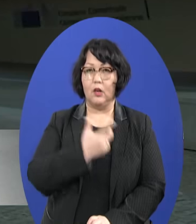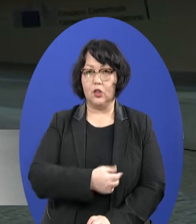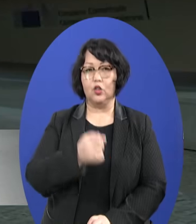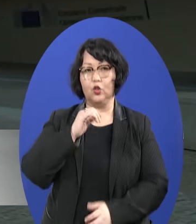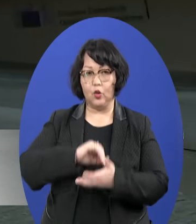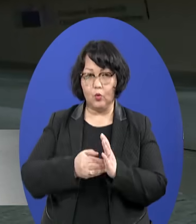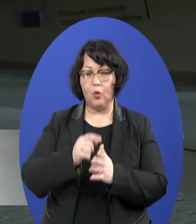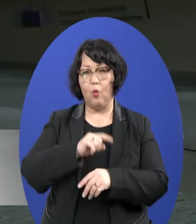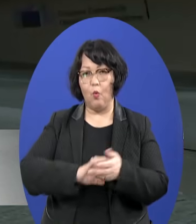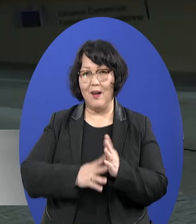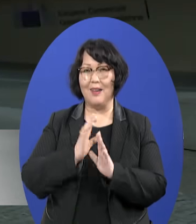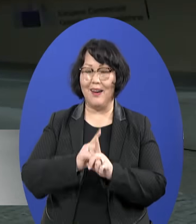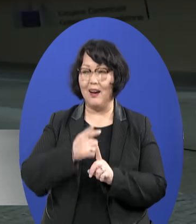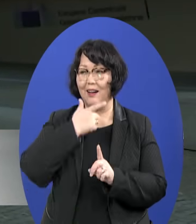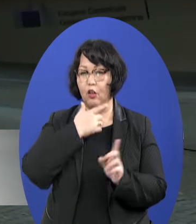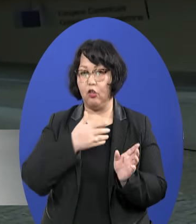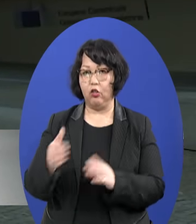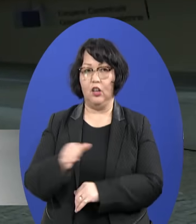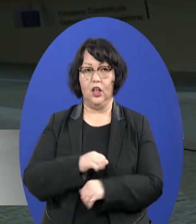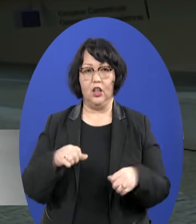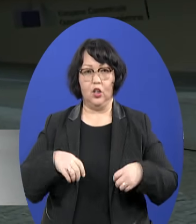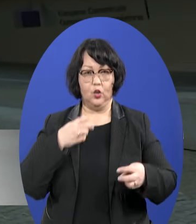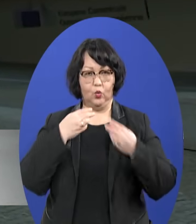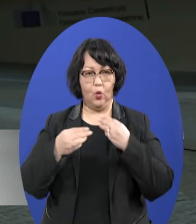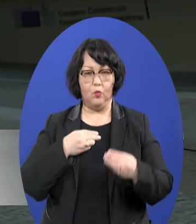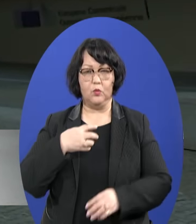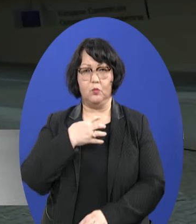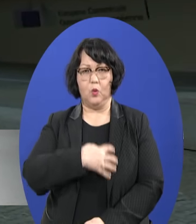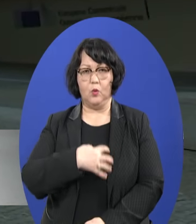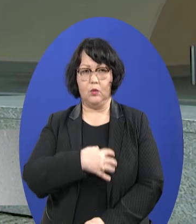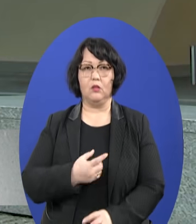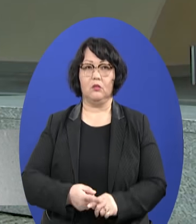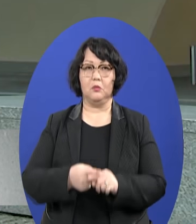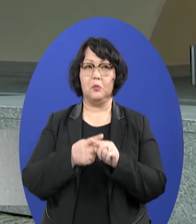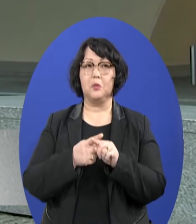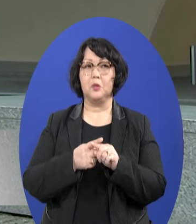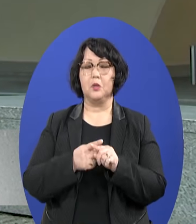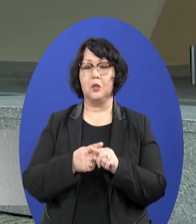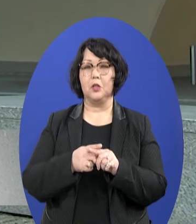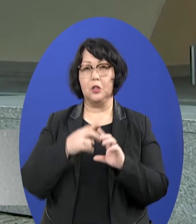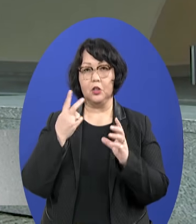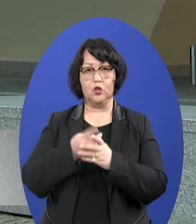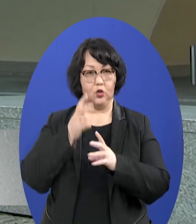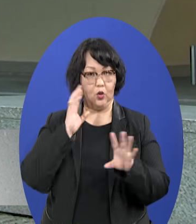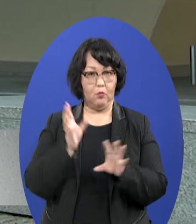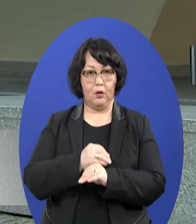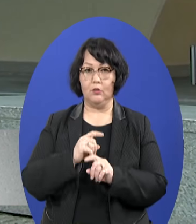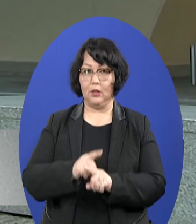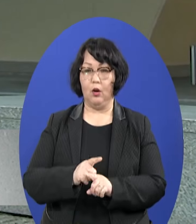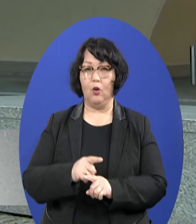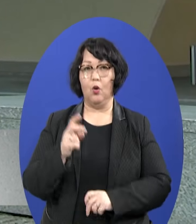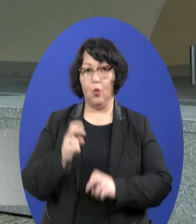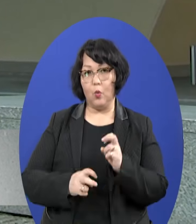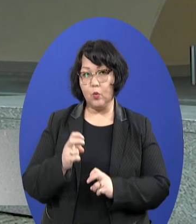төлөвлөгөө саатаж, иргэд олон нийтийн шүүмжлэл эсэргүүцэл нэмэгдэхэд хүргэж байна. За тиймээс нэгдсэн зохион байгуулалттай арга хөгжүүлэгч